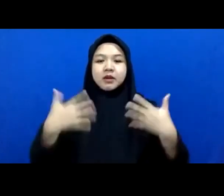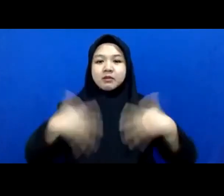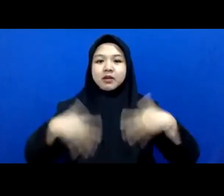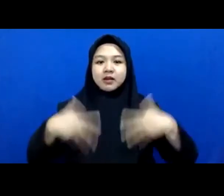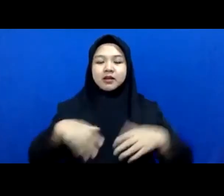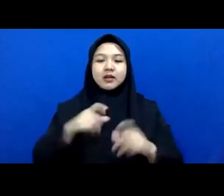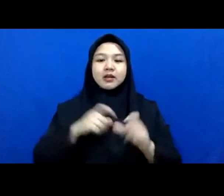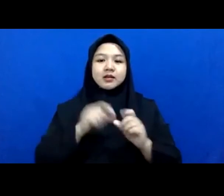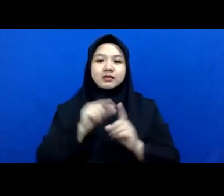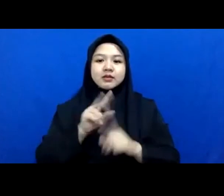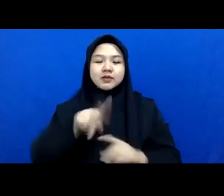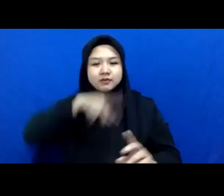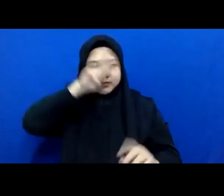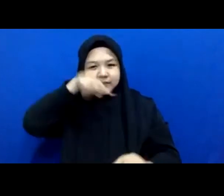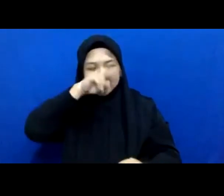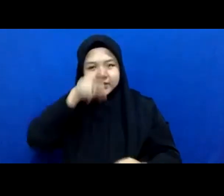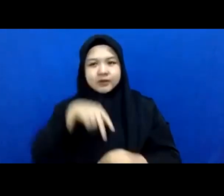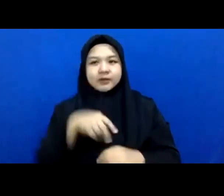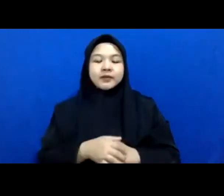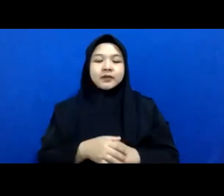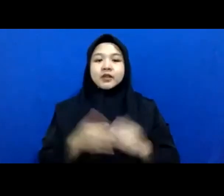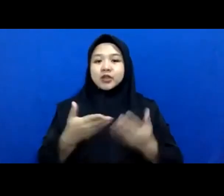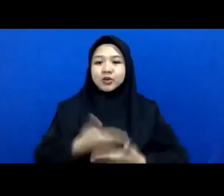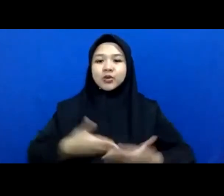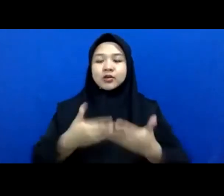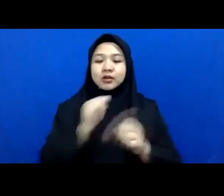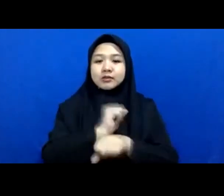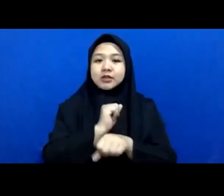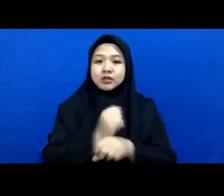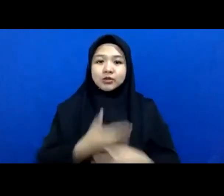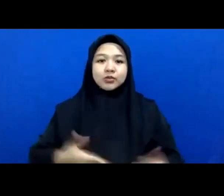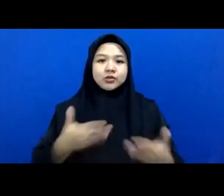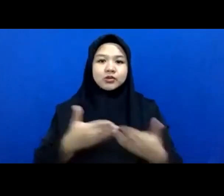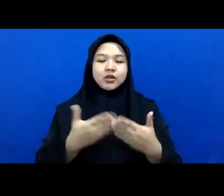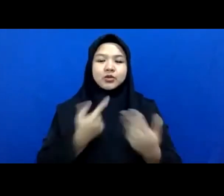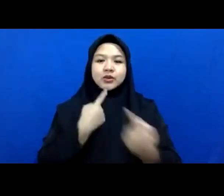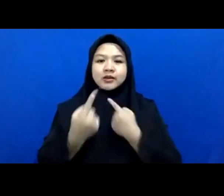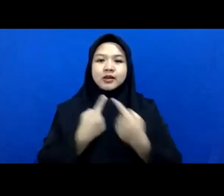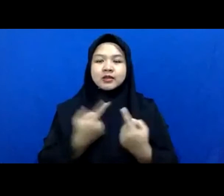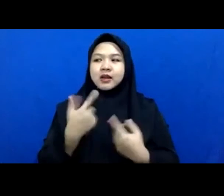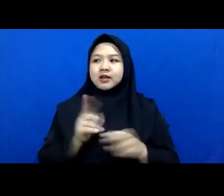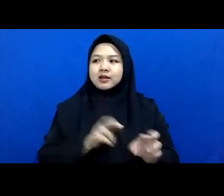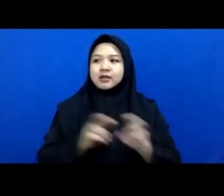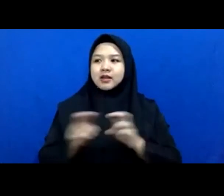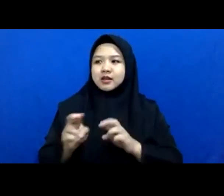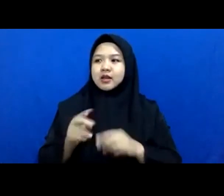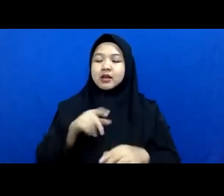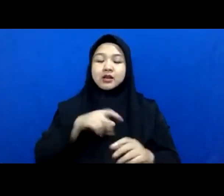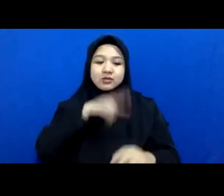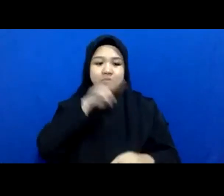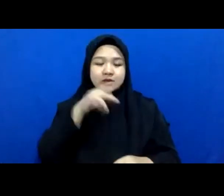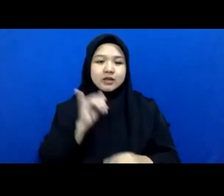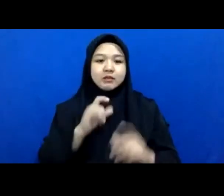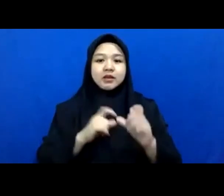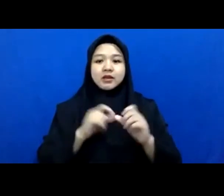supervisi. Supervisi itu sendiri dalam konteks pekerjaan sosial adalah interaksi yang terencana antara supervisor dan